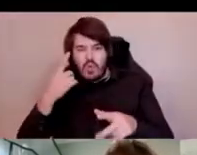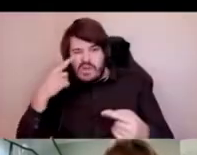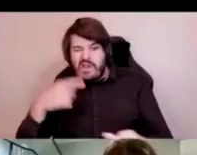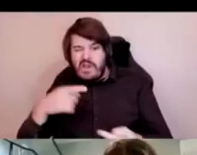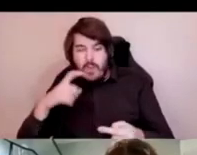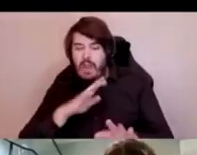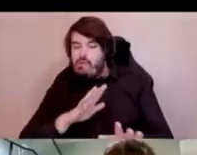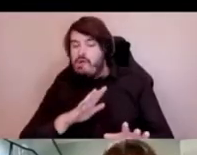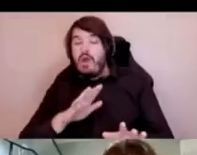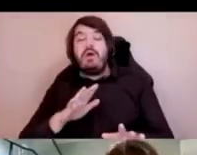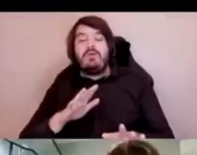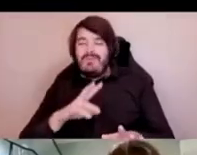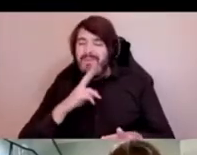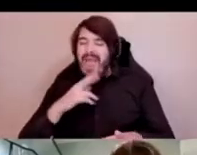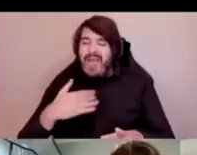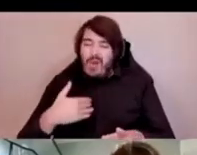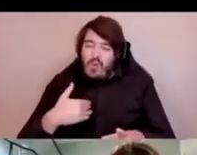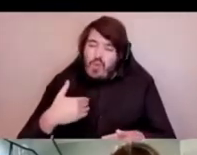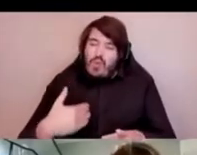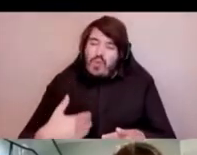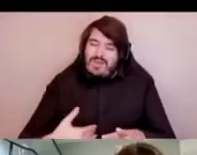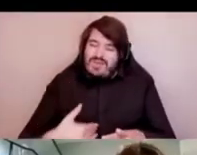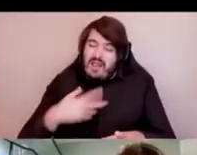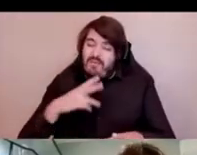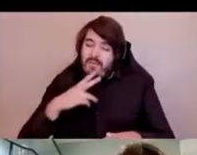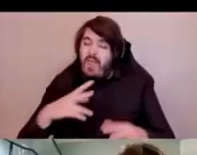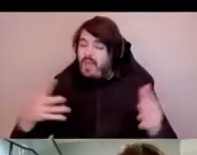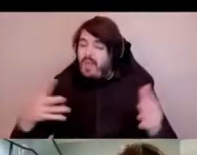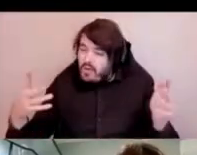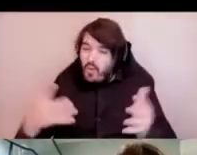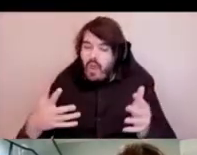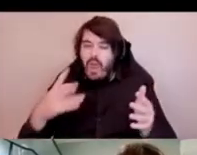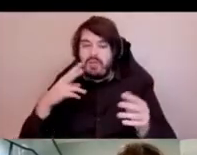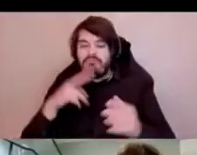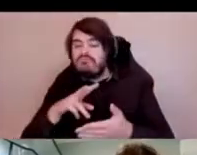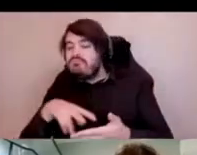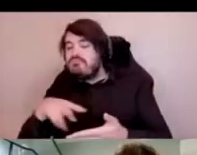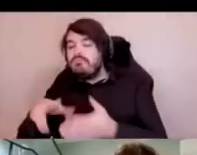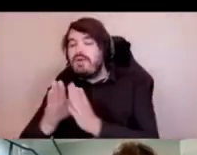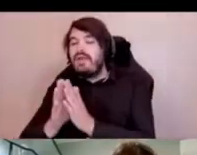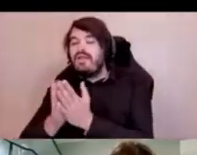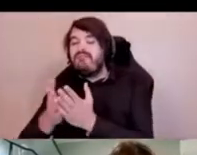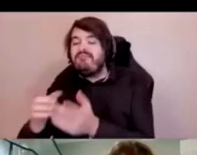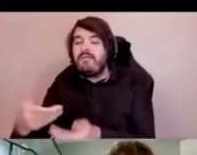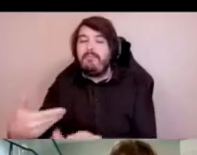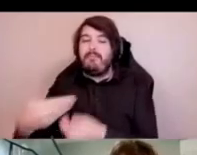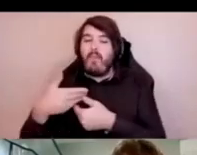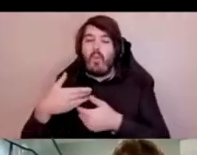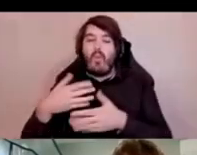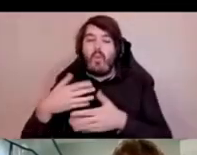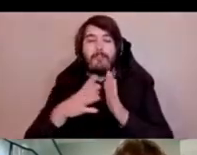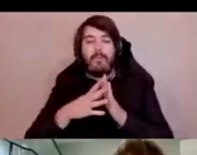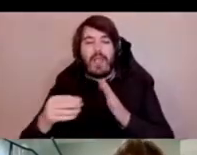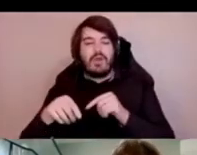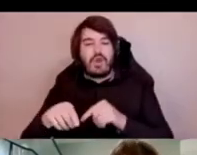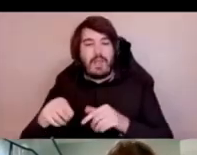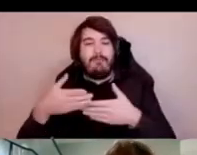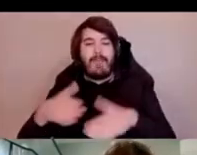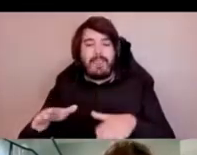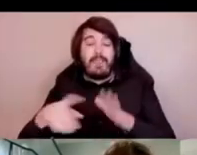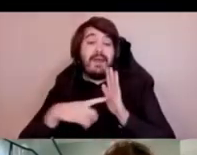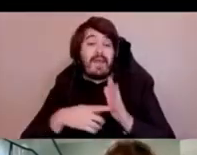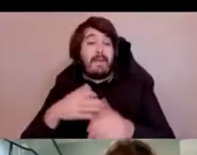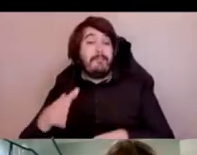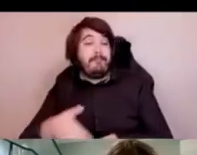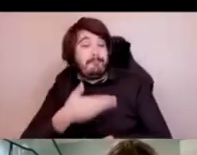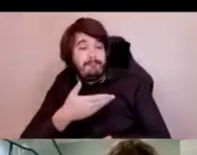tête, c'est vraiment utile et pratique de consulter des livres qui proposent des modèles de jardin. Donc, par